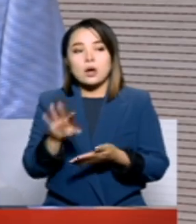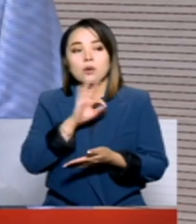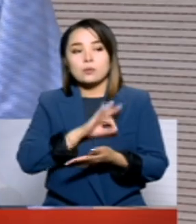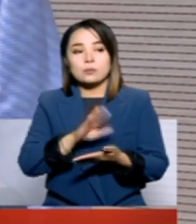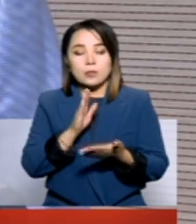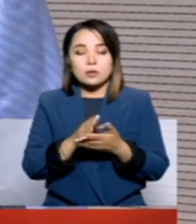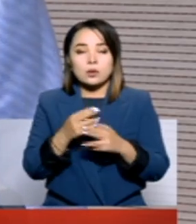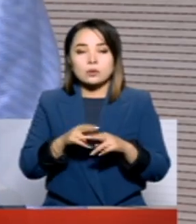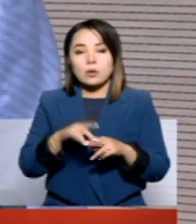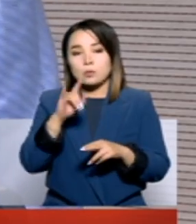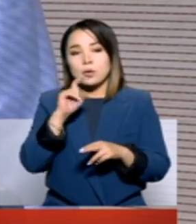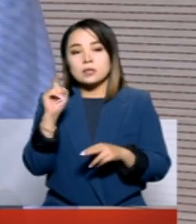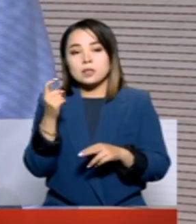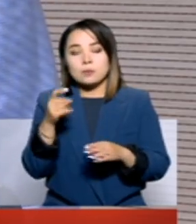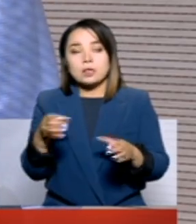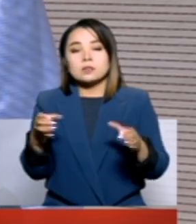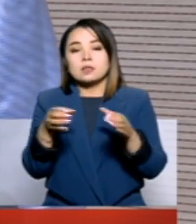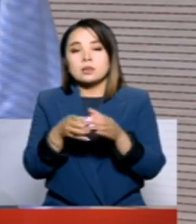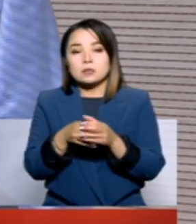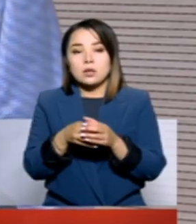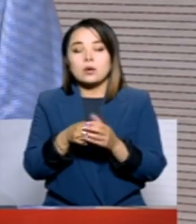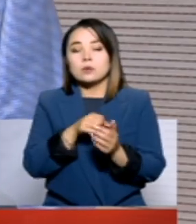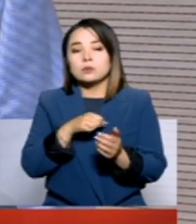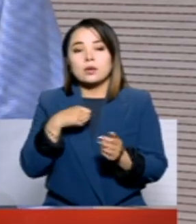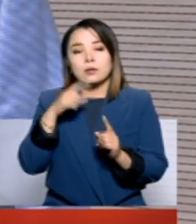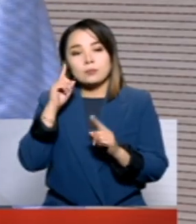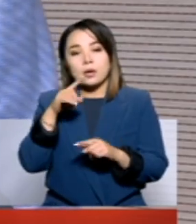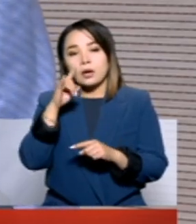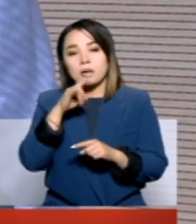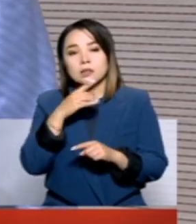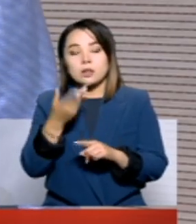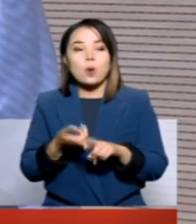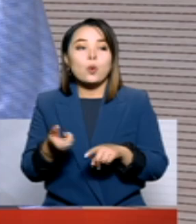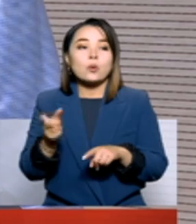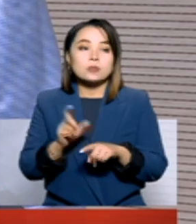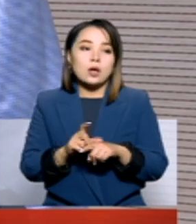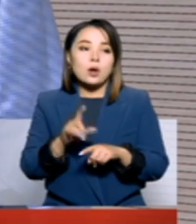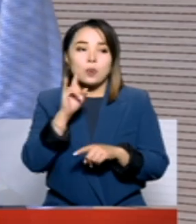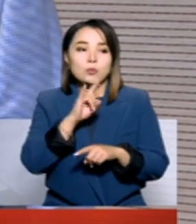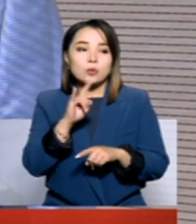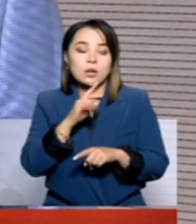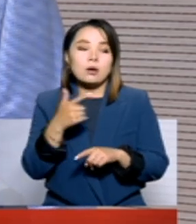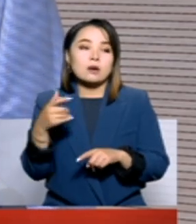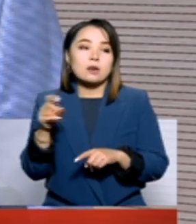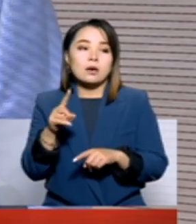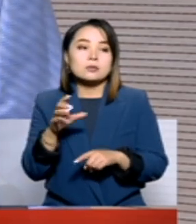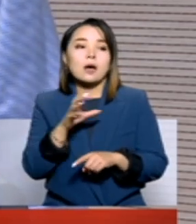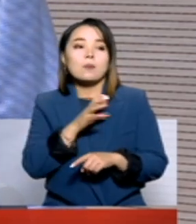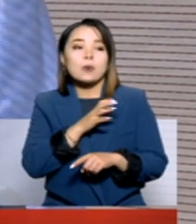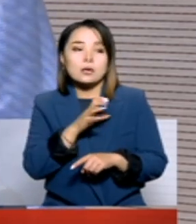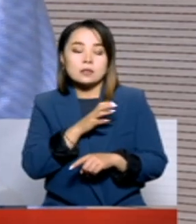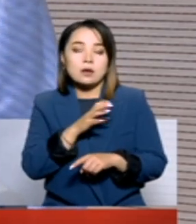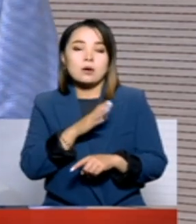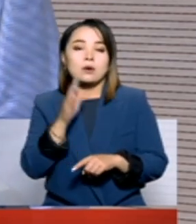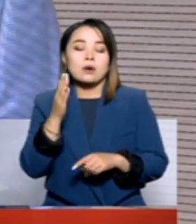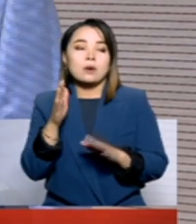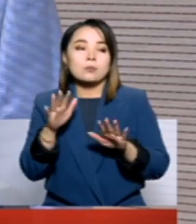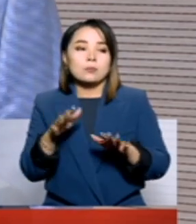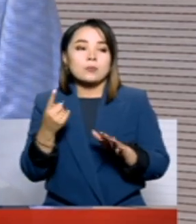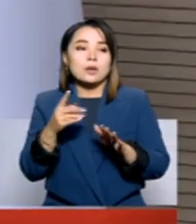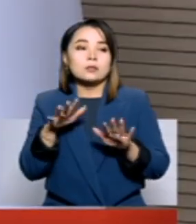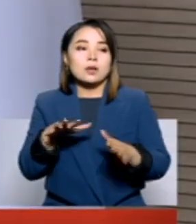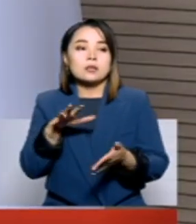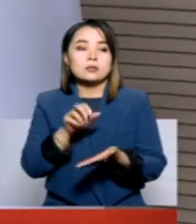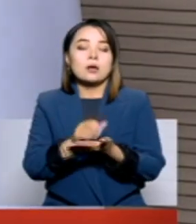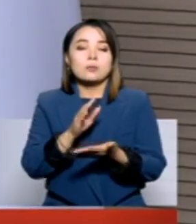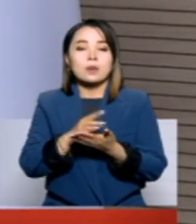ол мұнай химия саласы. Өздеріңіз білетінде Қазақстан өте мұнай мен газға өте бай, алдыңғы орында келіп